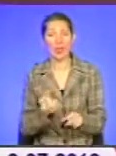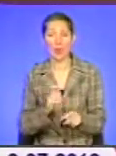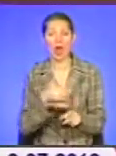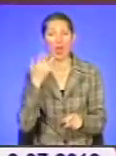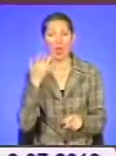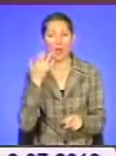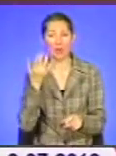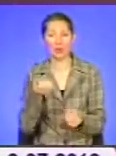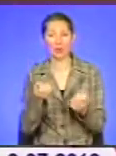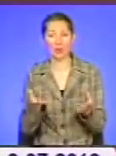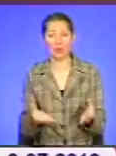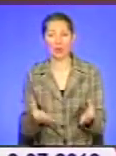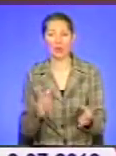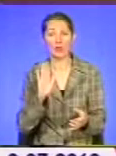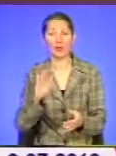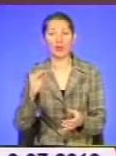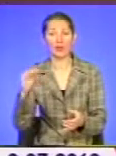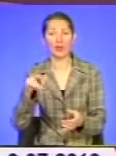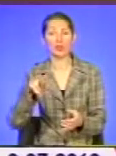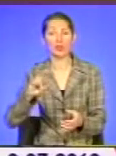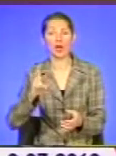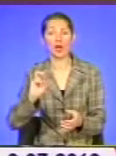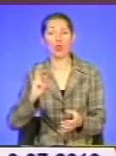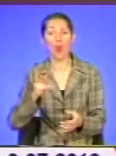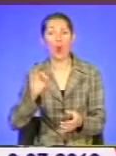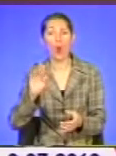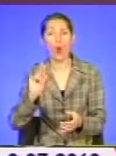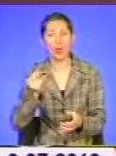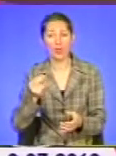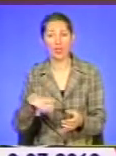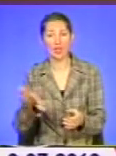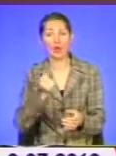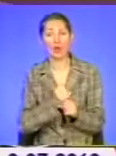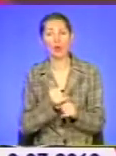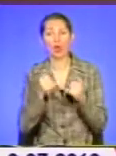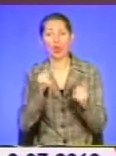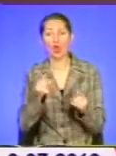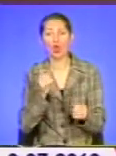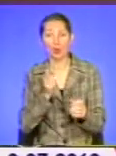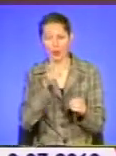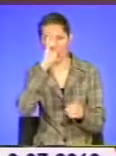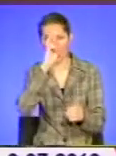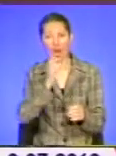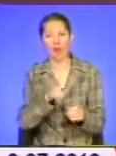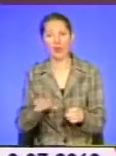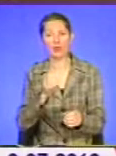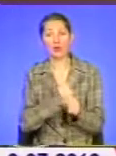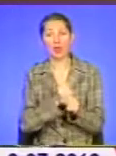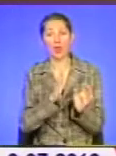Віктор Федорович Янукович все робить для того, щоб в державі навести порядок. Скажу,